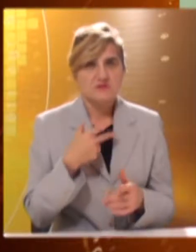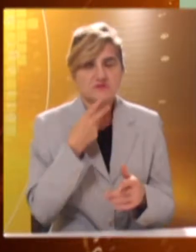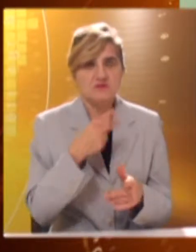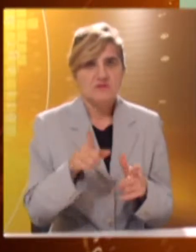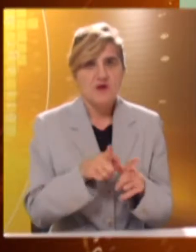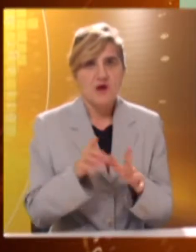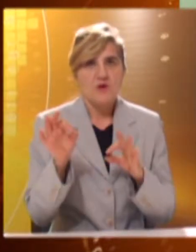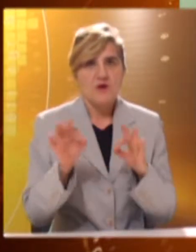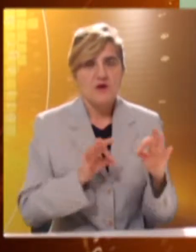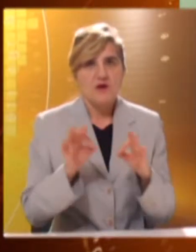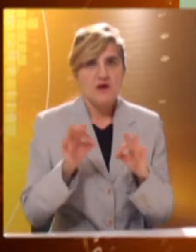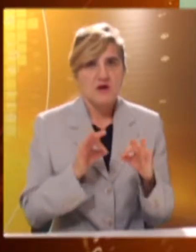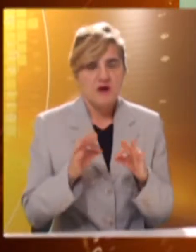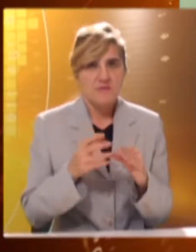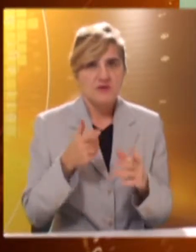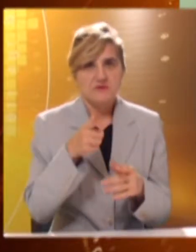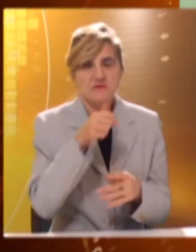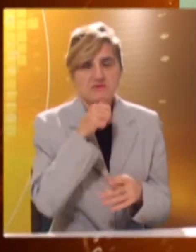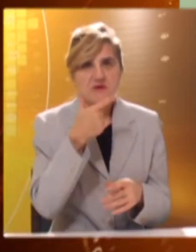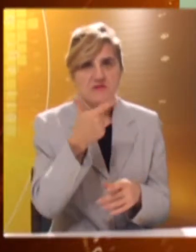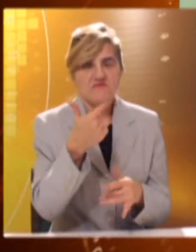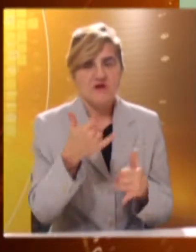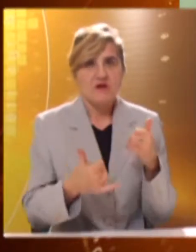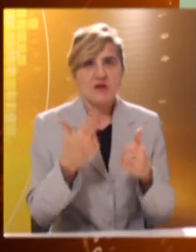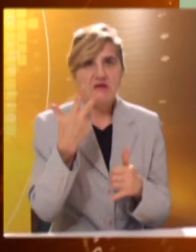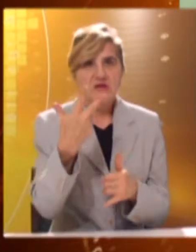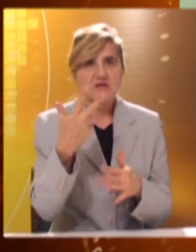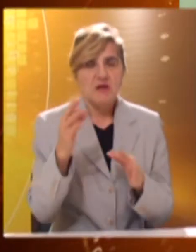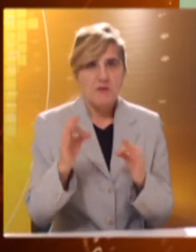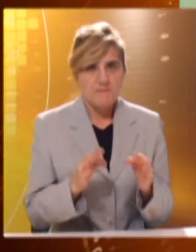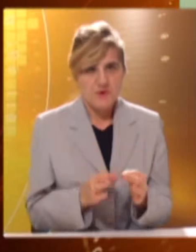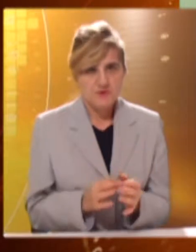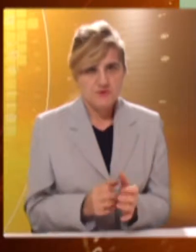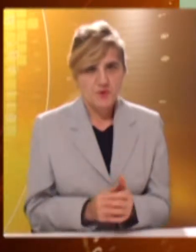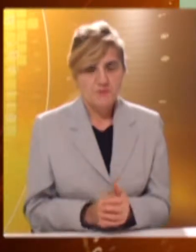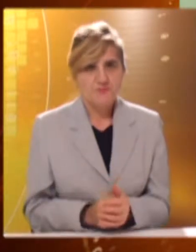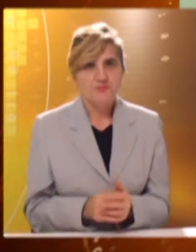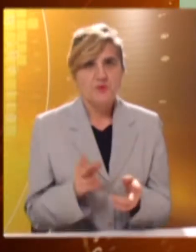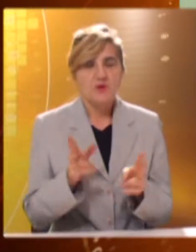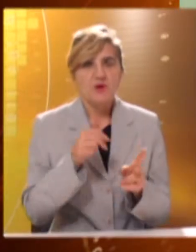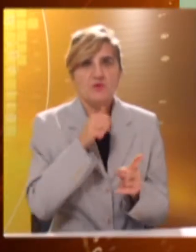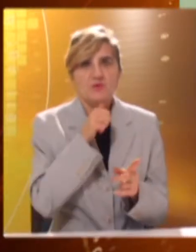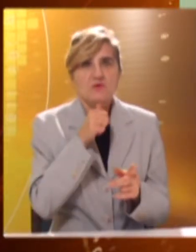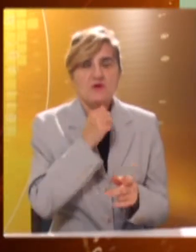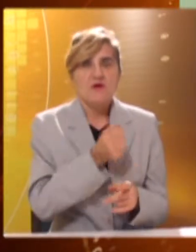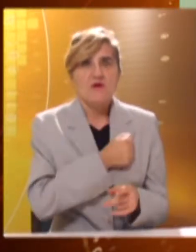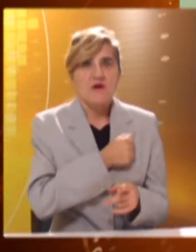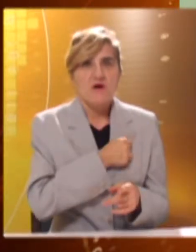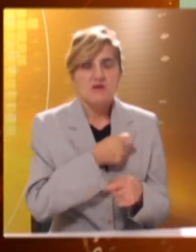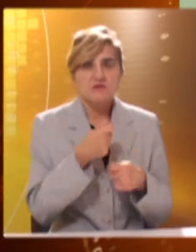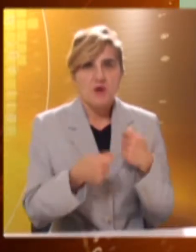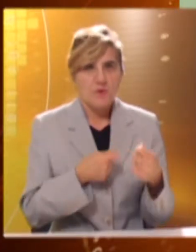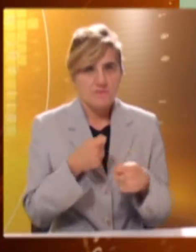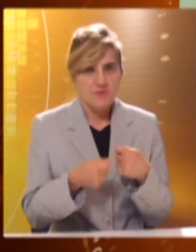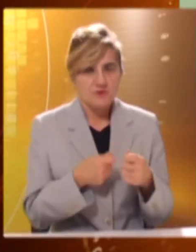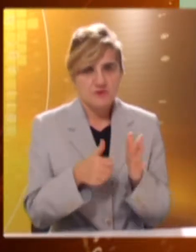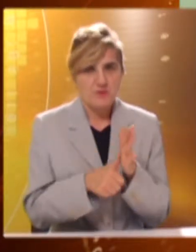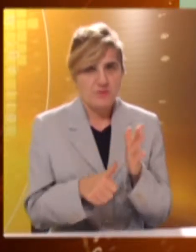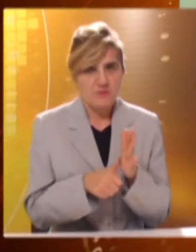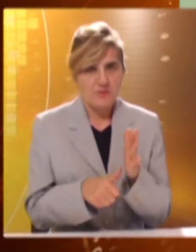smislu kamatnih stopa koje su 2 ili 3% na godišnjem nivou, 2% ukoliko su krediti obezbeđeni sa garancijom poslovne banke, a 3%